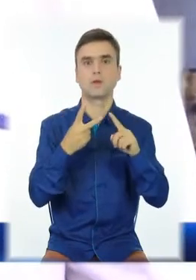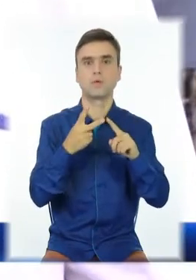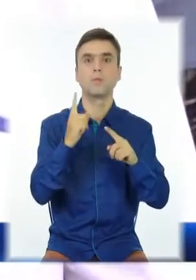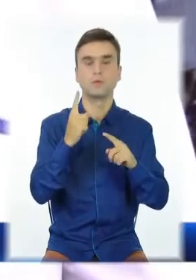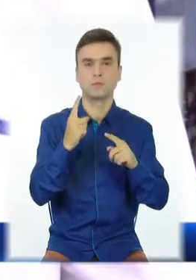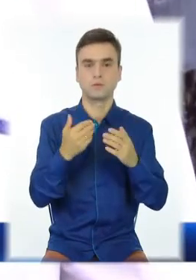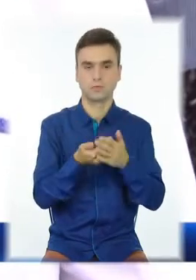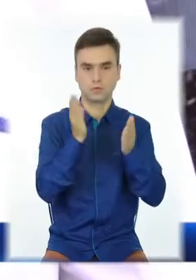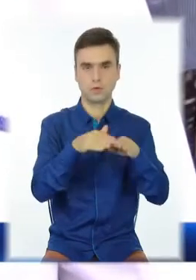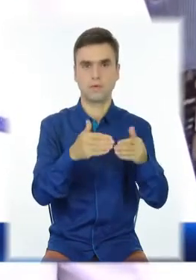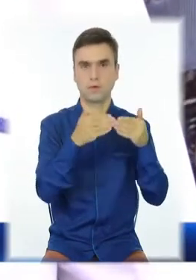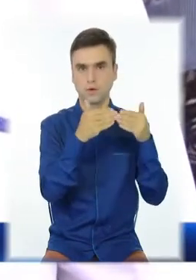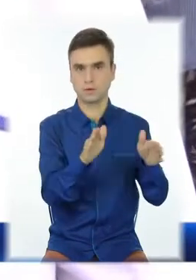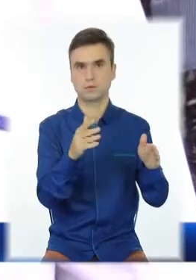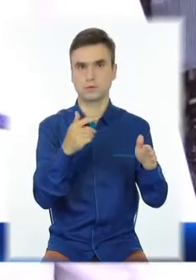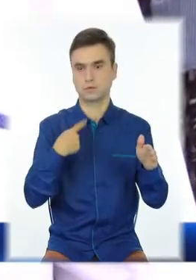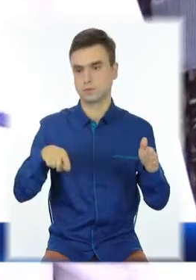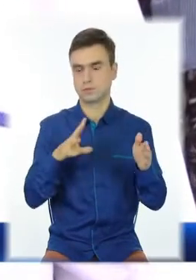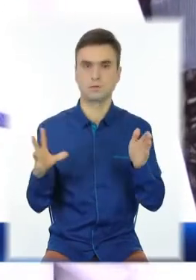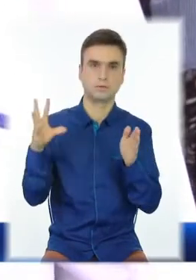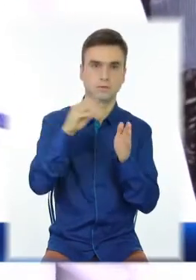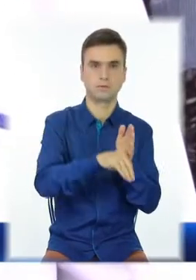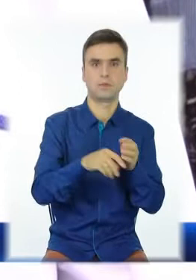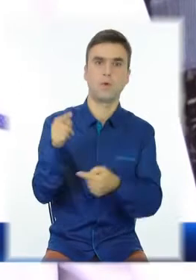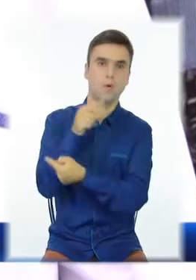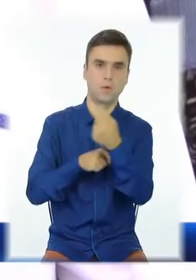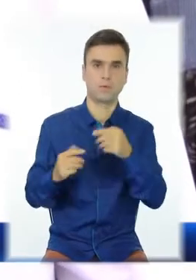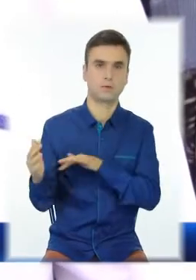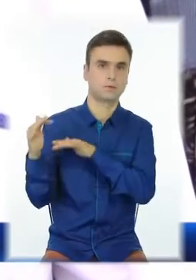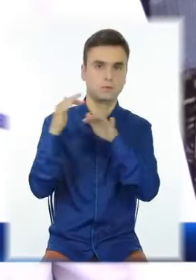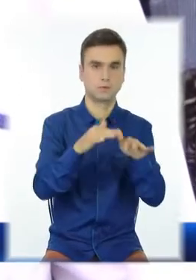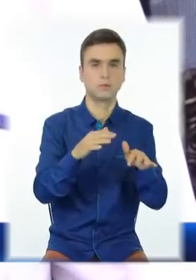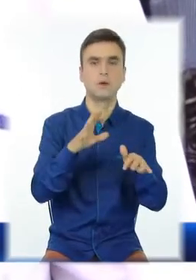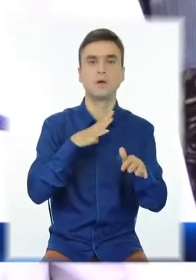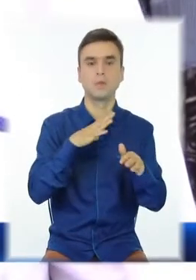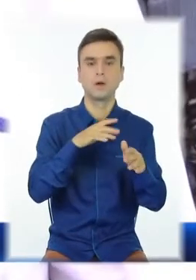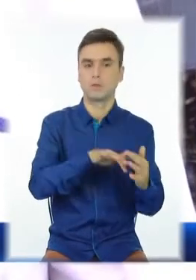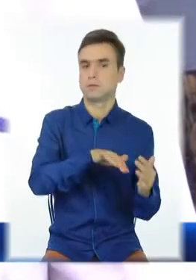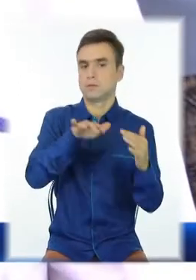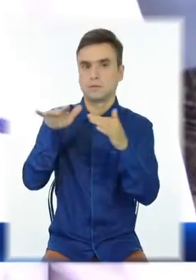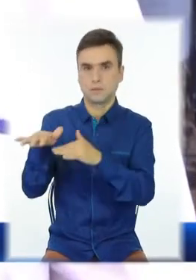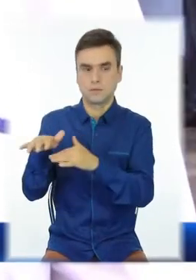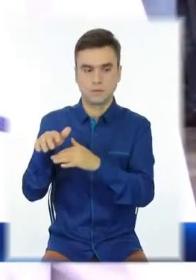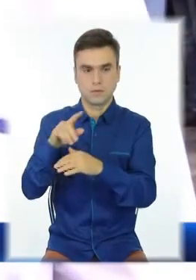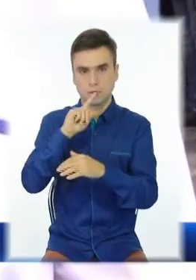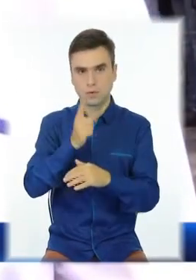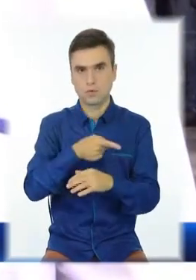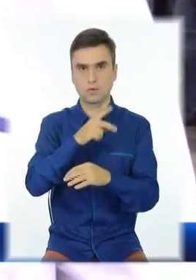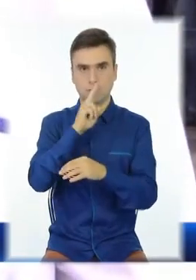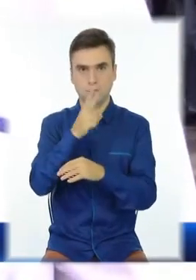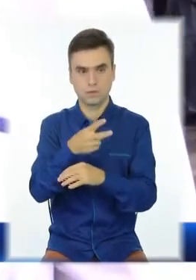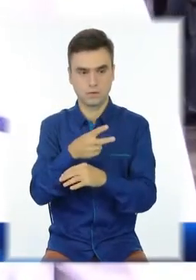сьогодні повертаємося до стін цієї школи після тих довгих років відсутності, так, після тих подій,